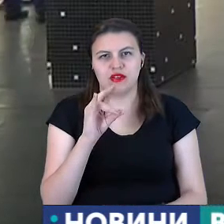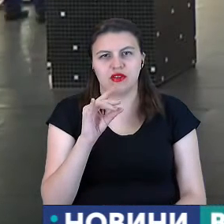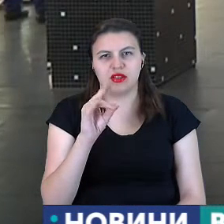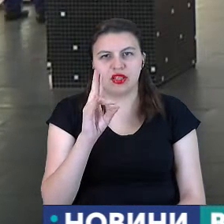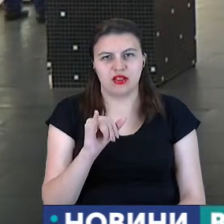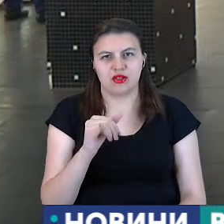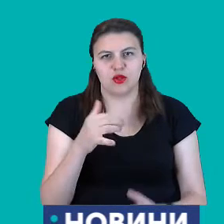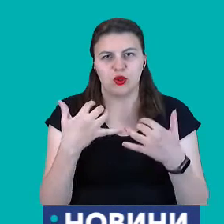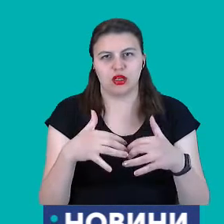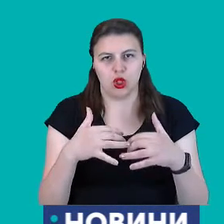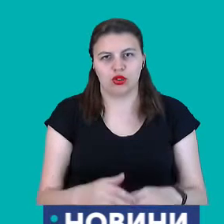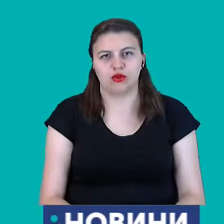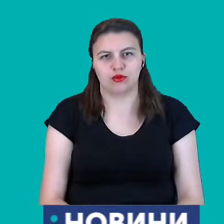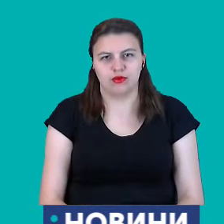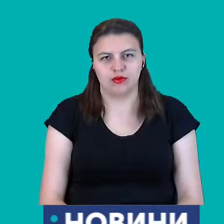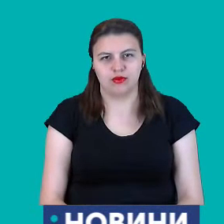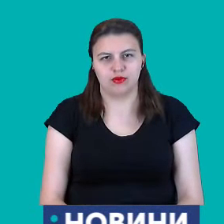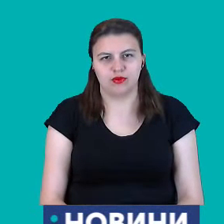Краматорську.